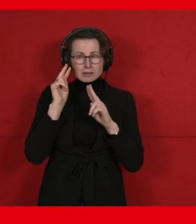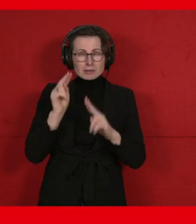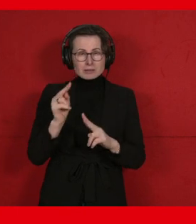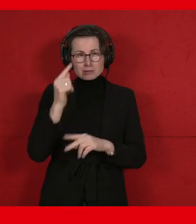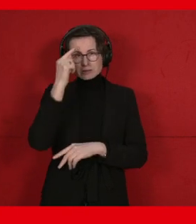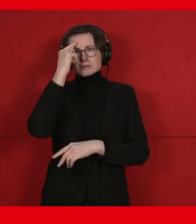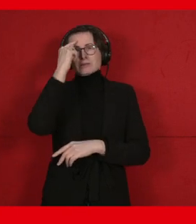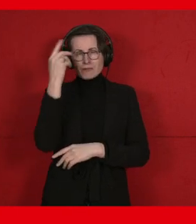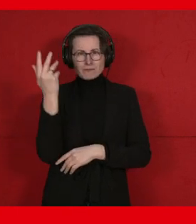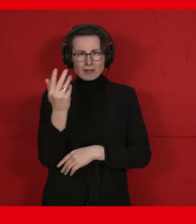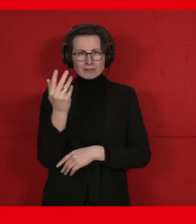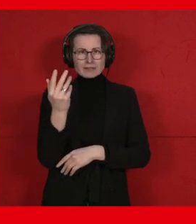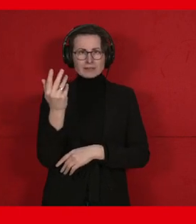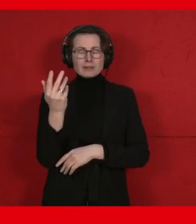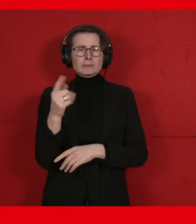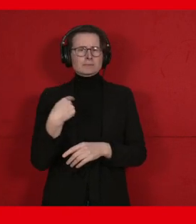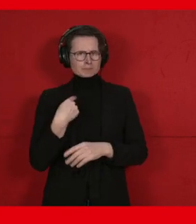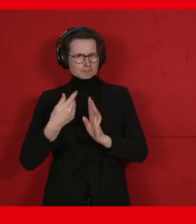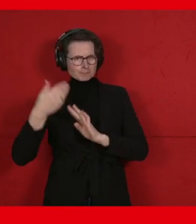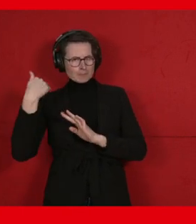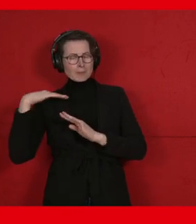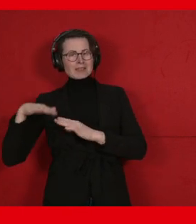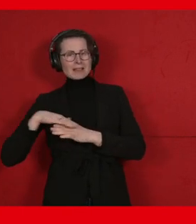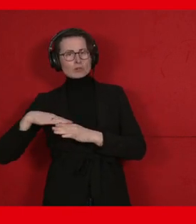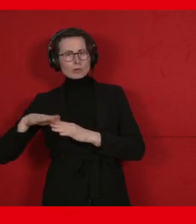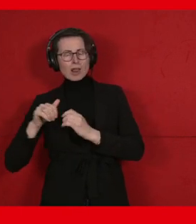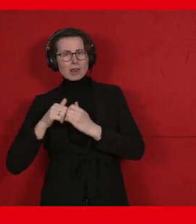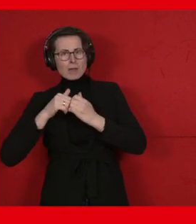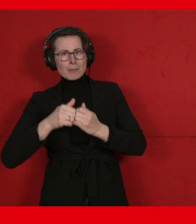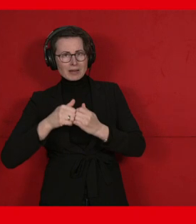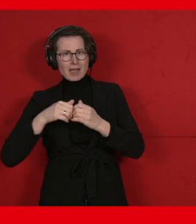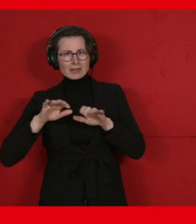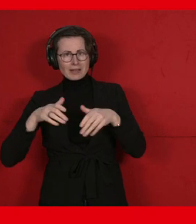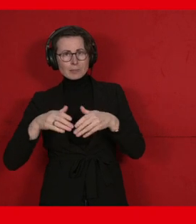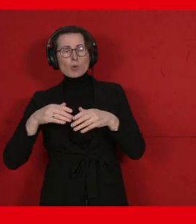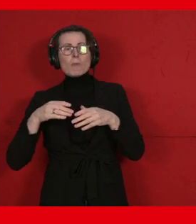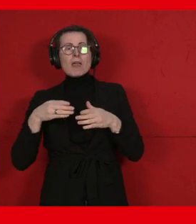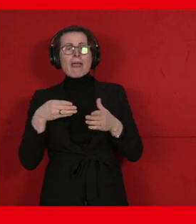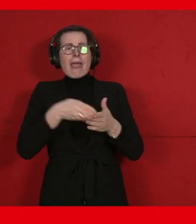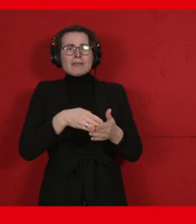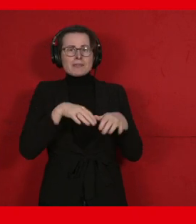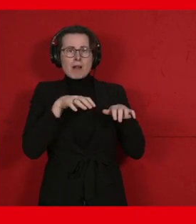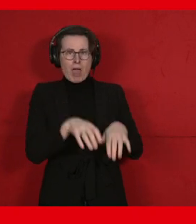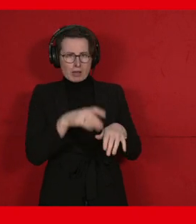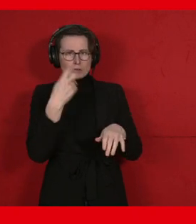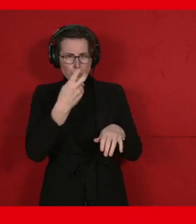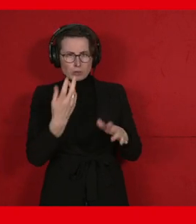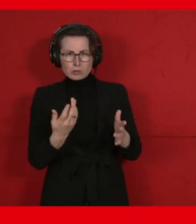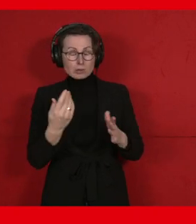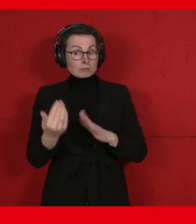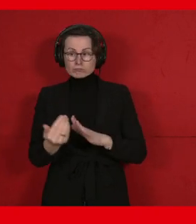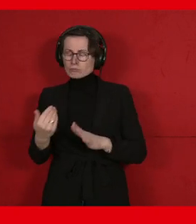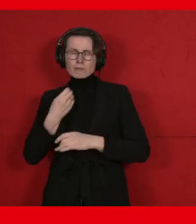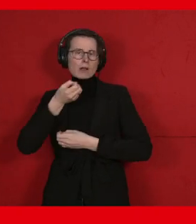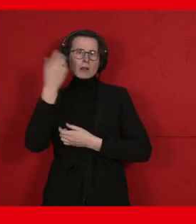eines im Blick haben, denn ich habe eine Zeit lang auch im nationalen Begleitgremium zur Endlagersuche gesessen. Und da war immer klar bei der Endlagersuche,